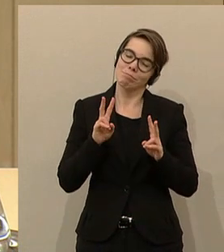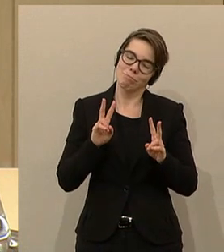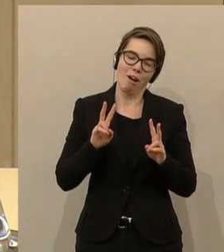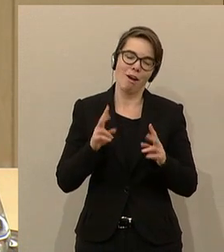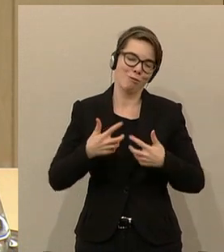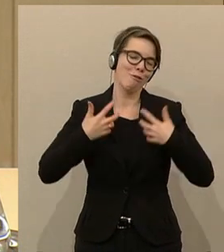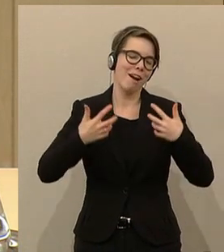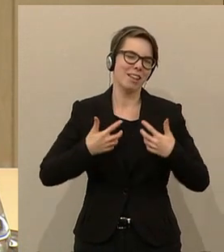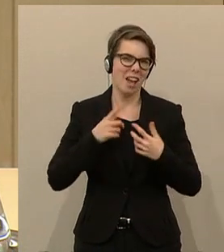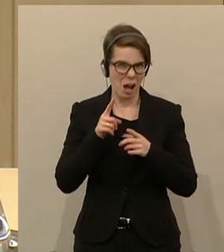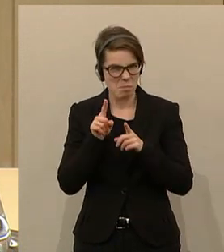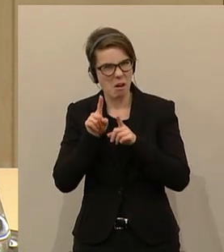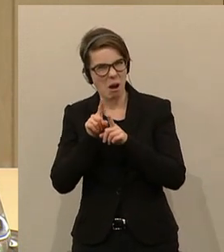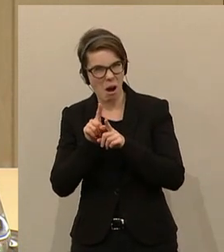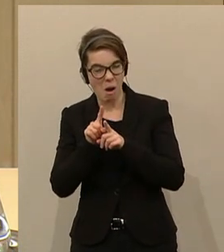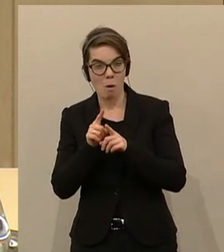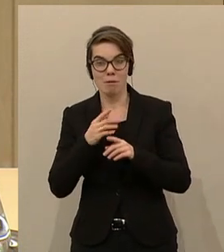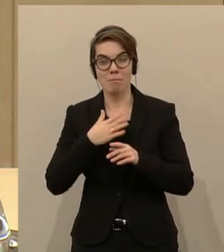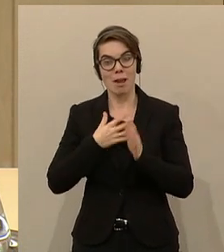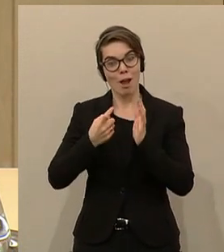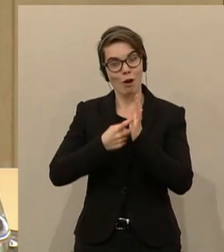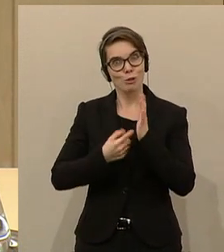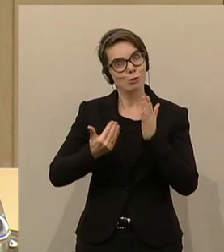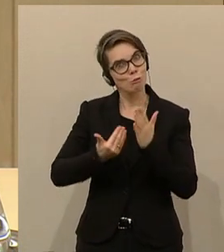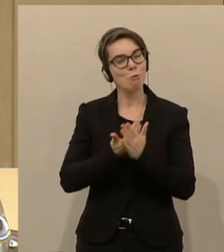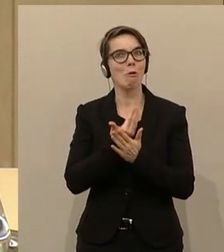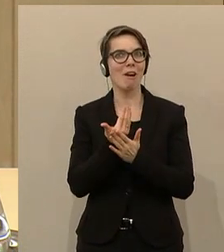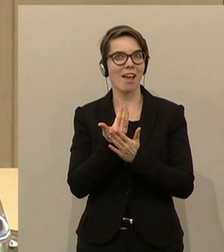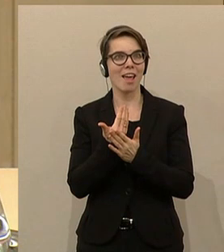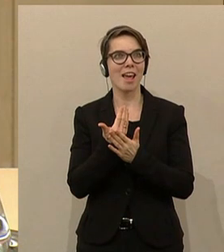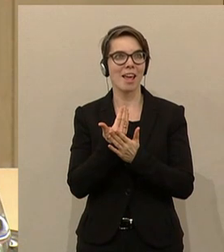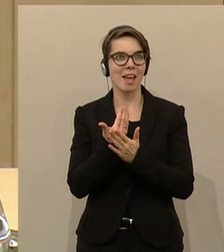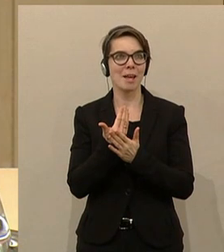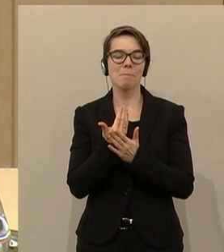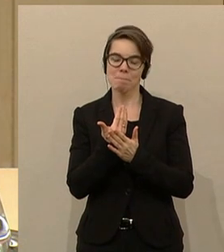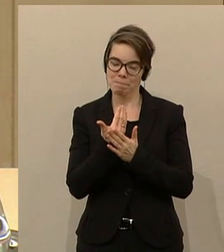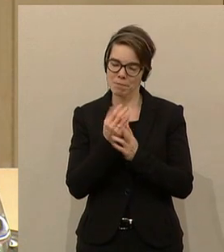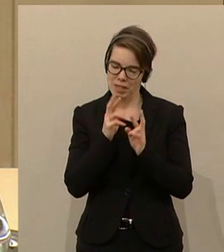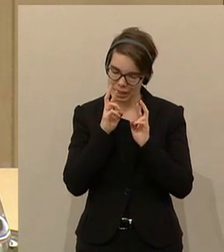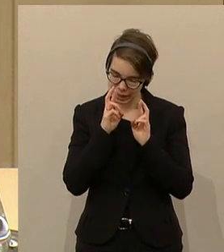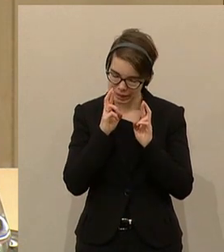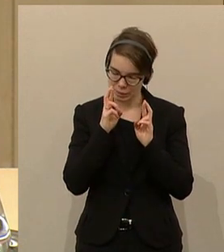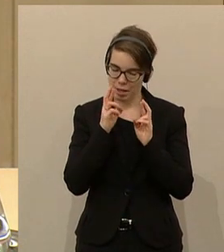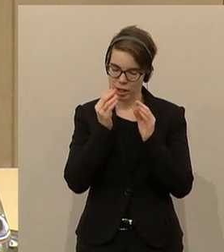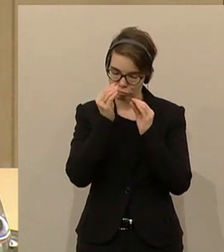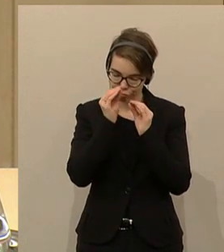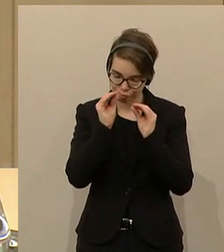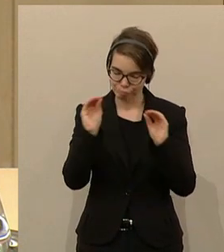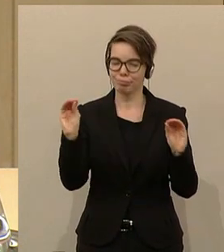Gleichzeitig gehe ich aber an meine neue Herausforderung mit Demut und Respekt